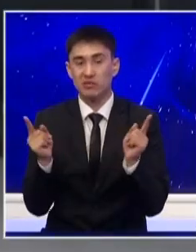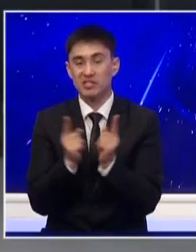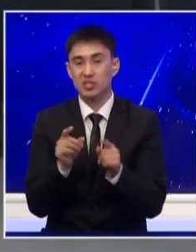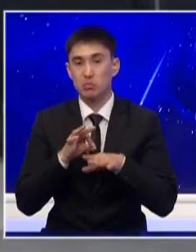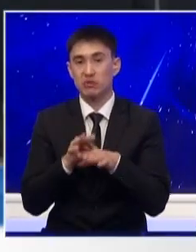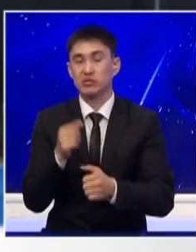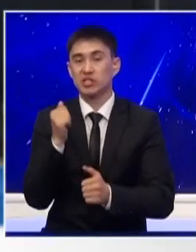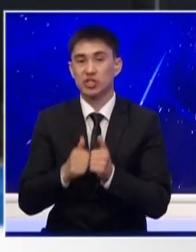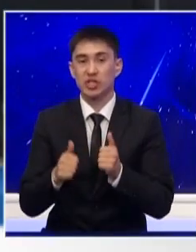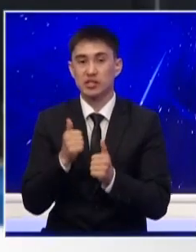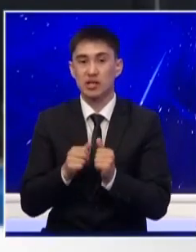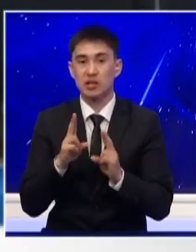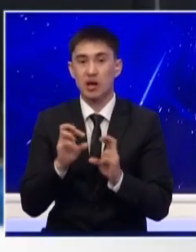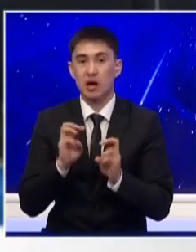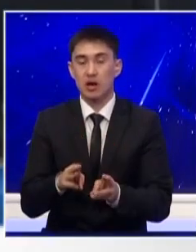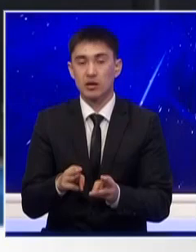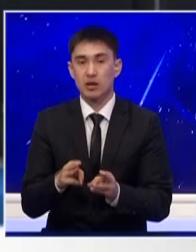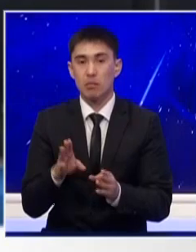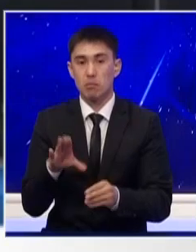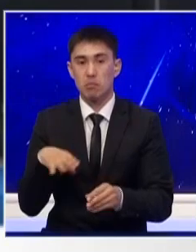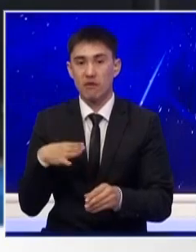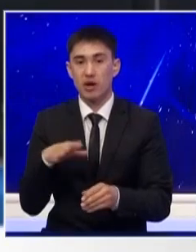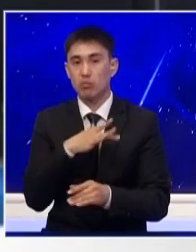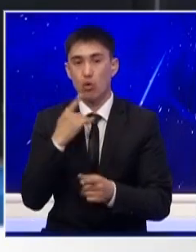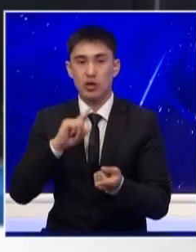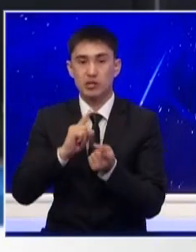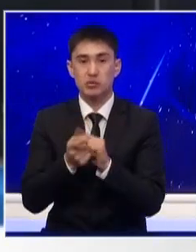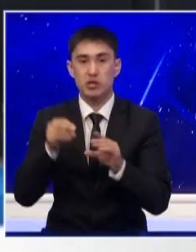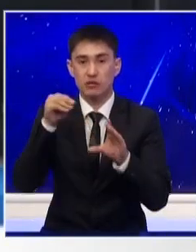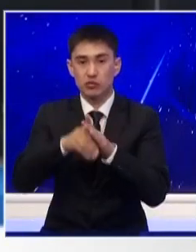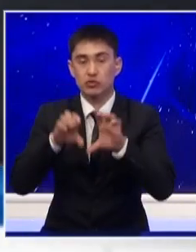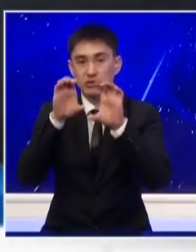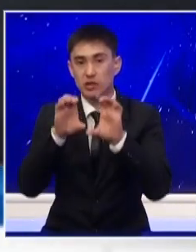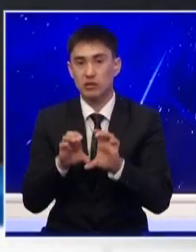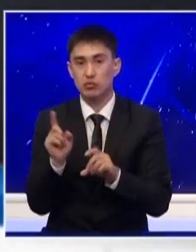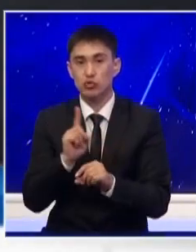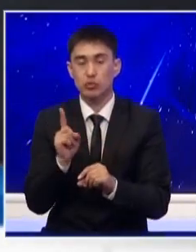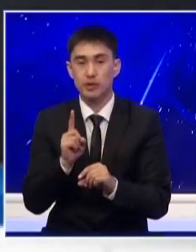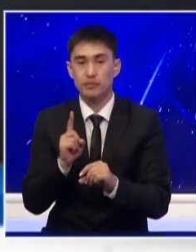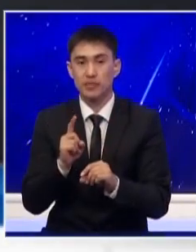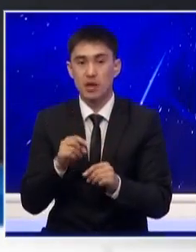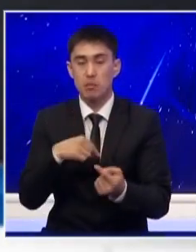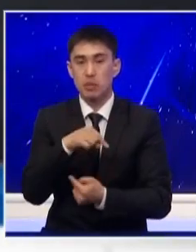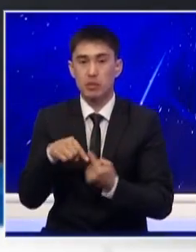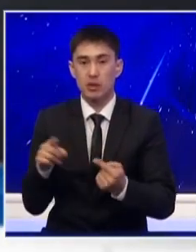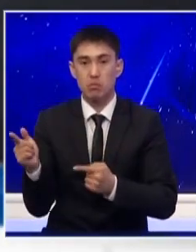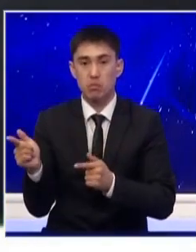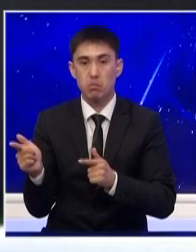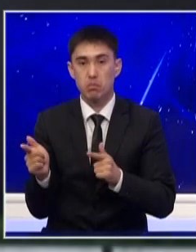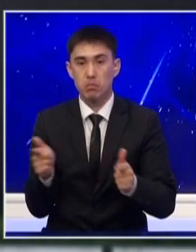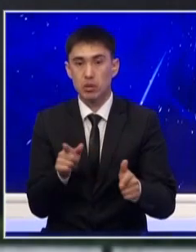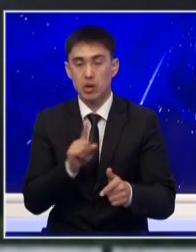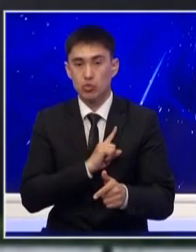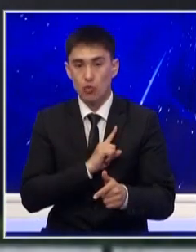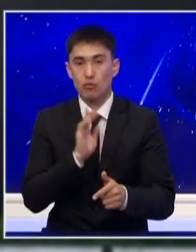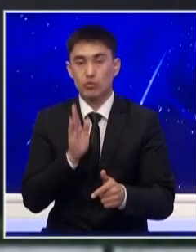проводятся очень часто, так как бывает очень много изменений вносится в законодательство, чтобы предприниматель был готов ко всем, то